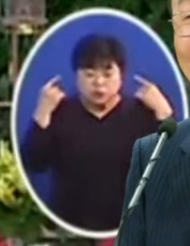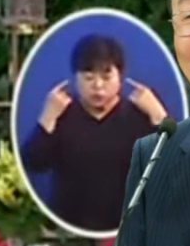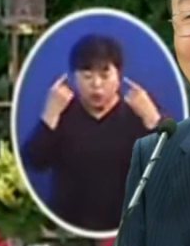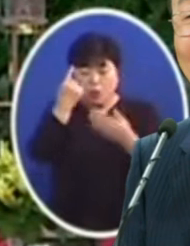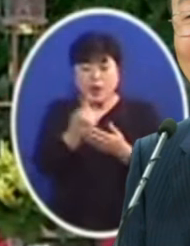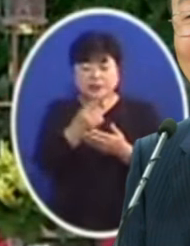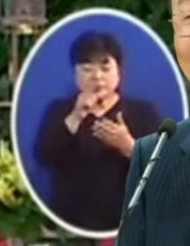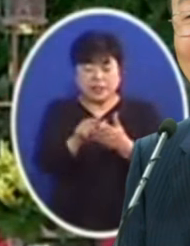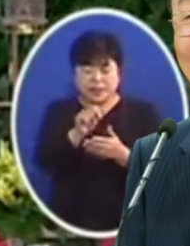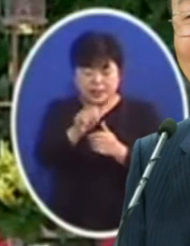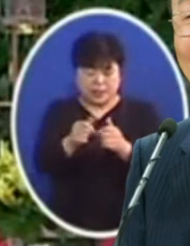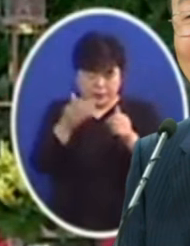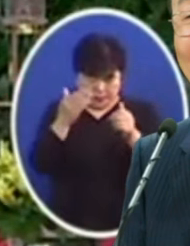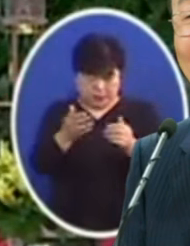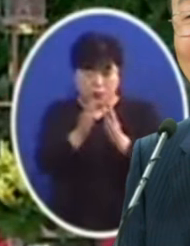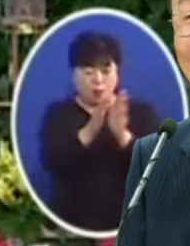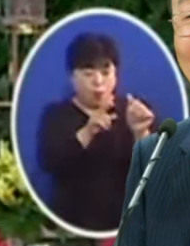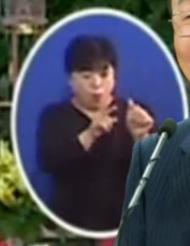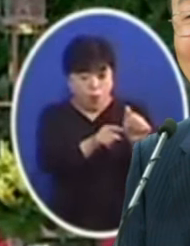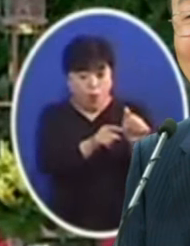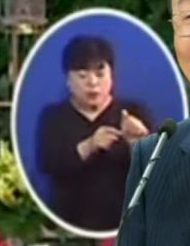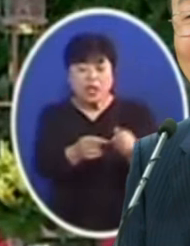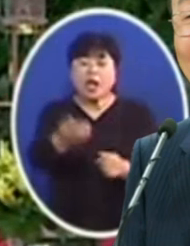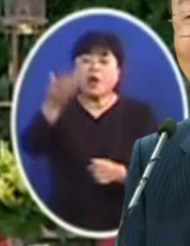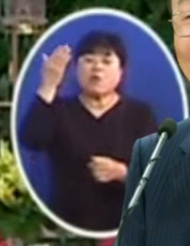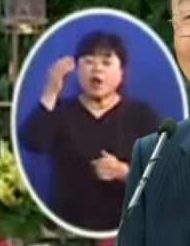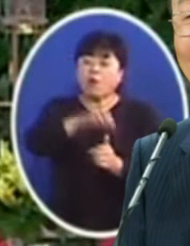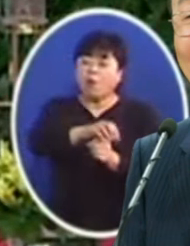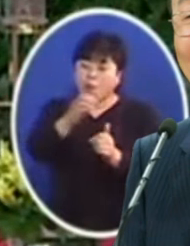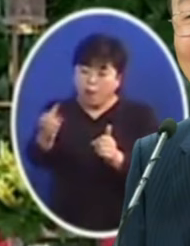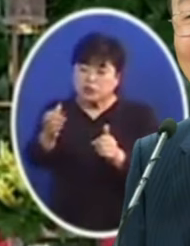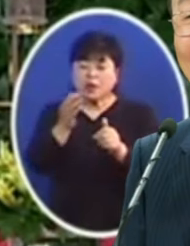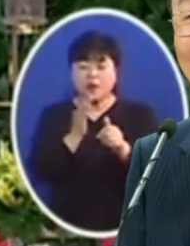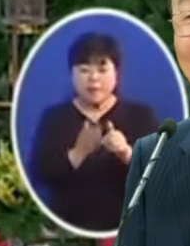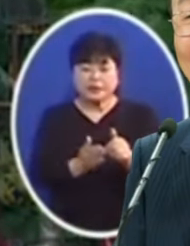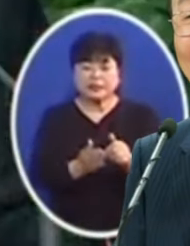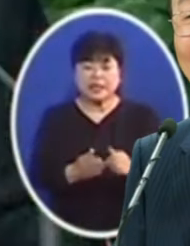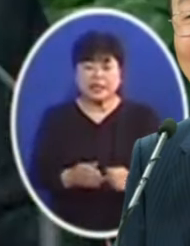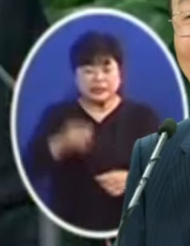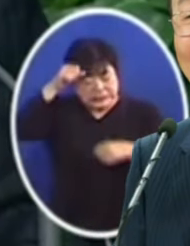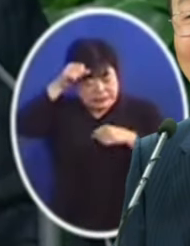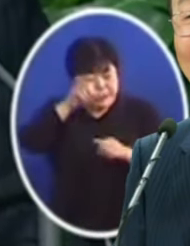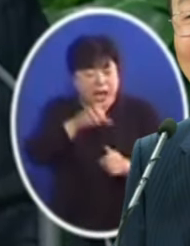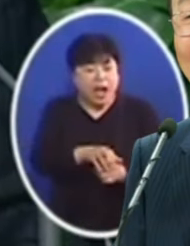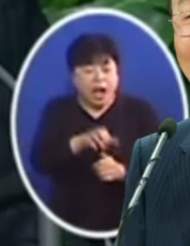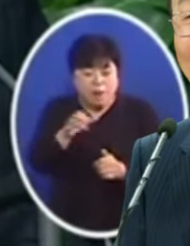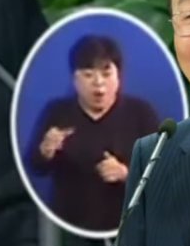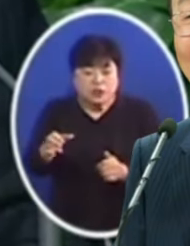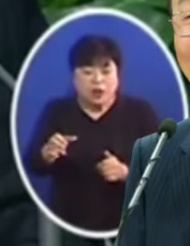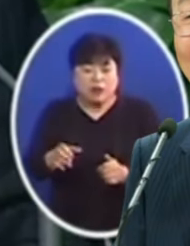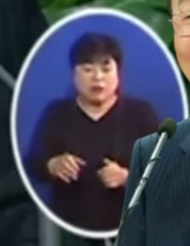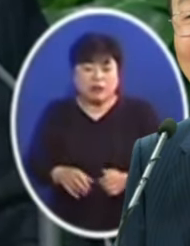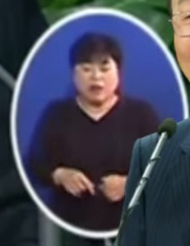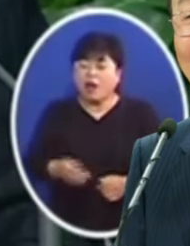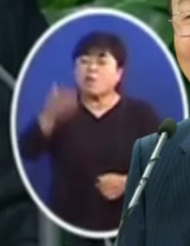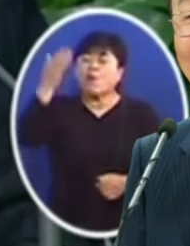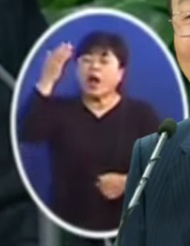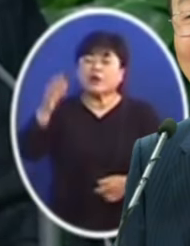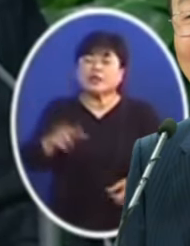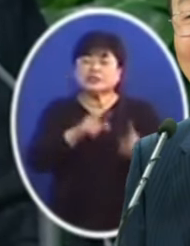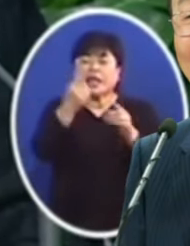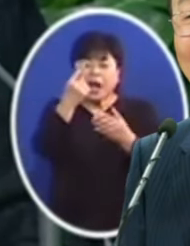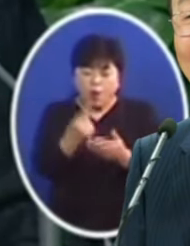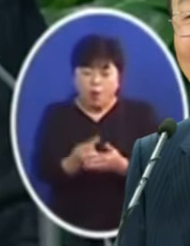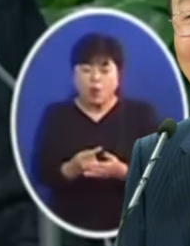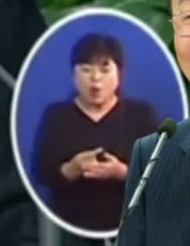때 하나님께서 모세에게 과거를 벗어버리라고 했습니다. 신발을 벗으라는 것은 과거에 살아온 모든